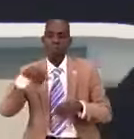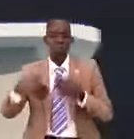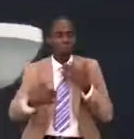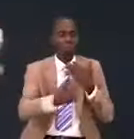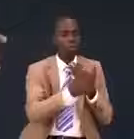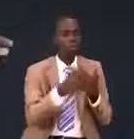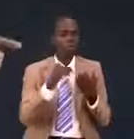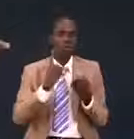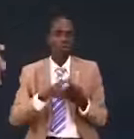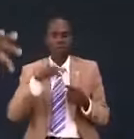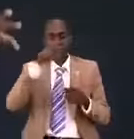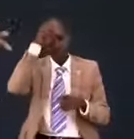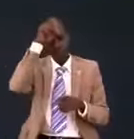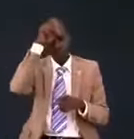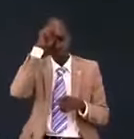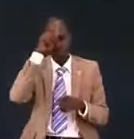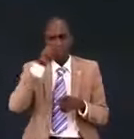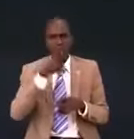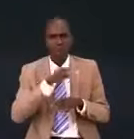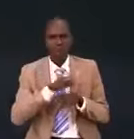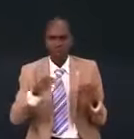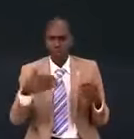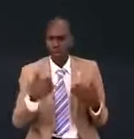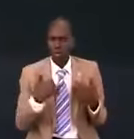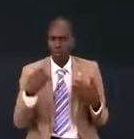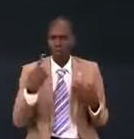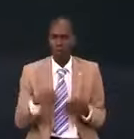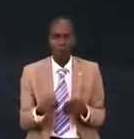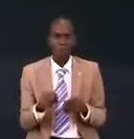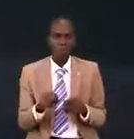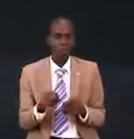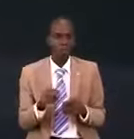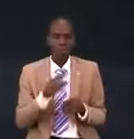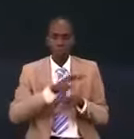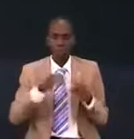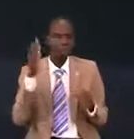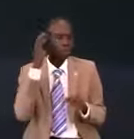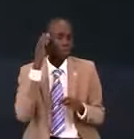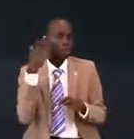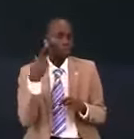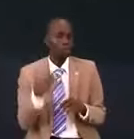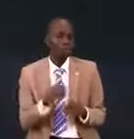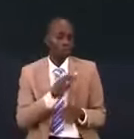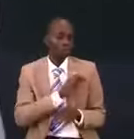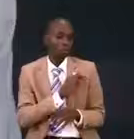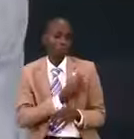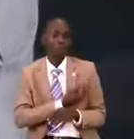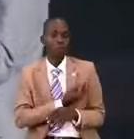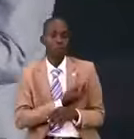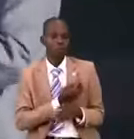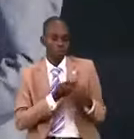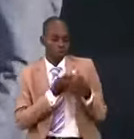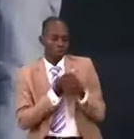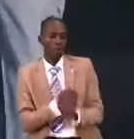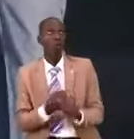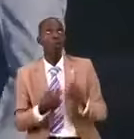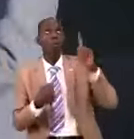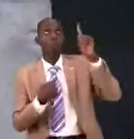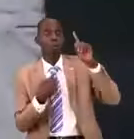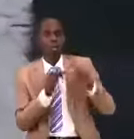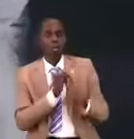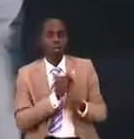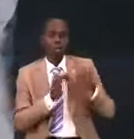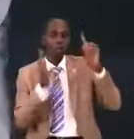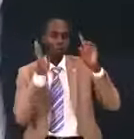de vous des pêcheurs d'hommes est-ce que nous n'avons pas de mission aller partout le monde est prêcher la bonne nouvelle à toute la Création